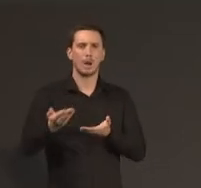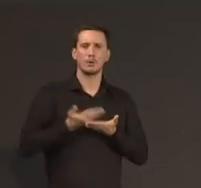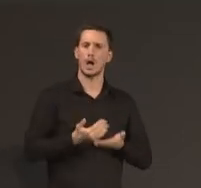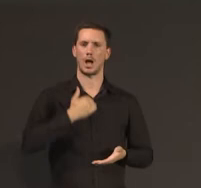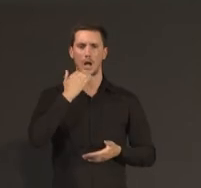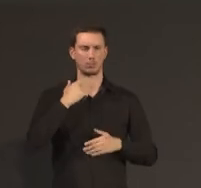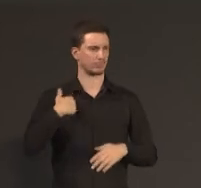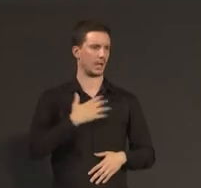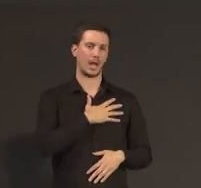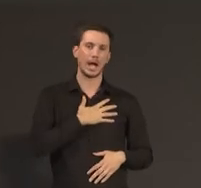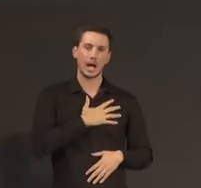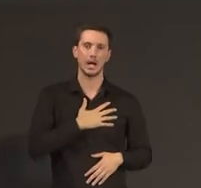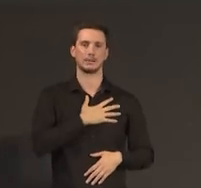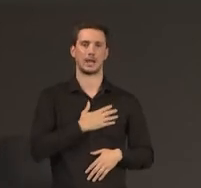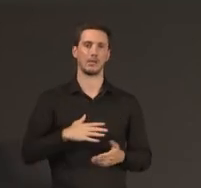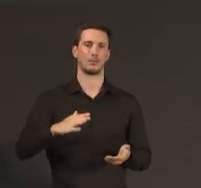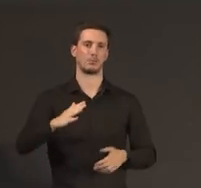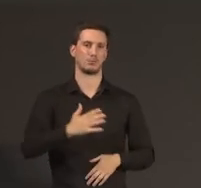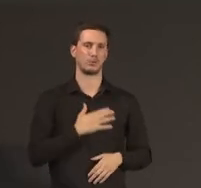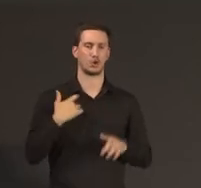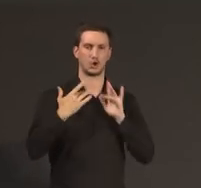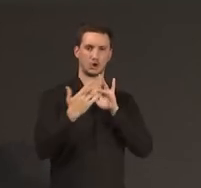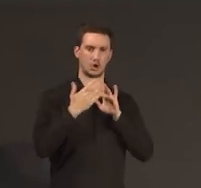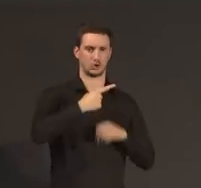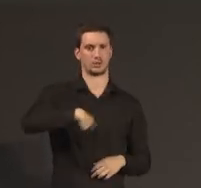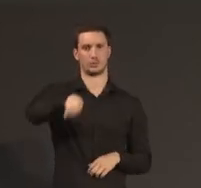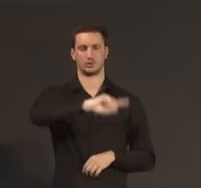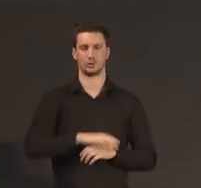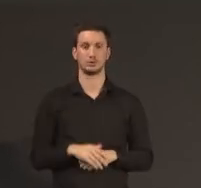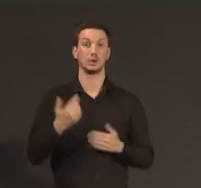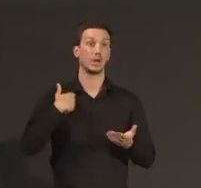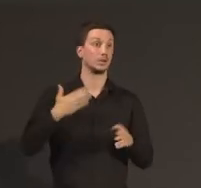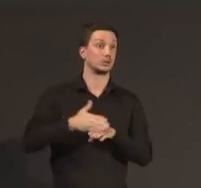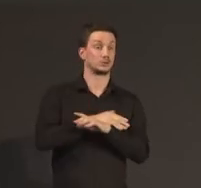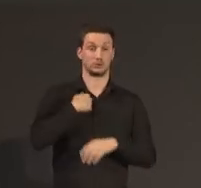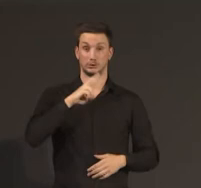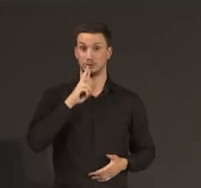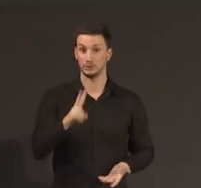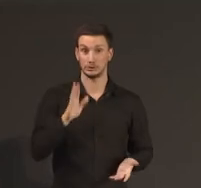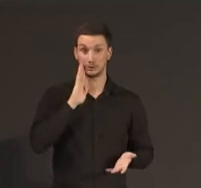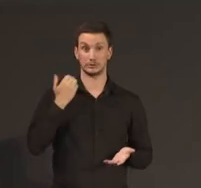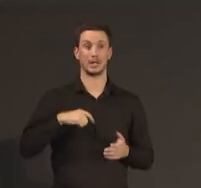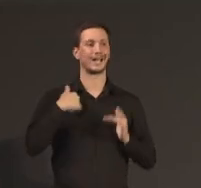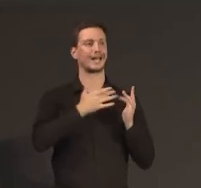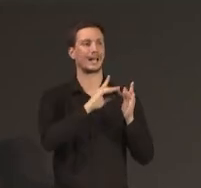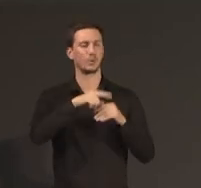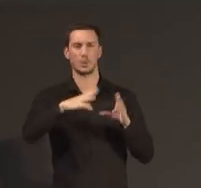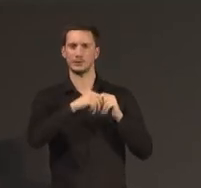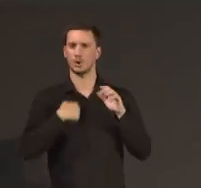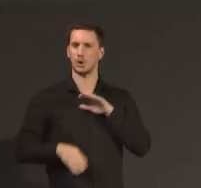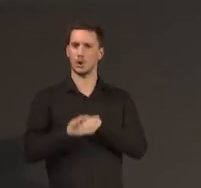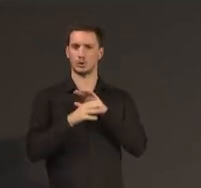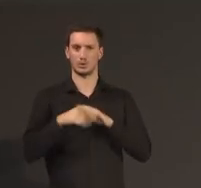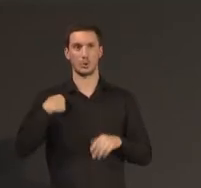estarem encantats de poder estar en contacte amb vosaltres. Per tant, com us deia, volem saber de vosaltres i la relació amb l'UPF